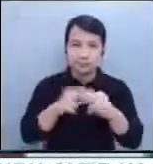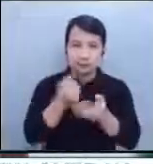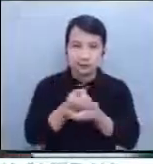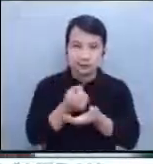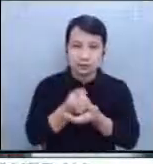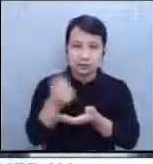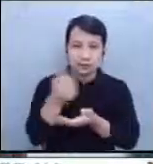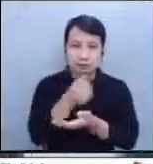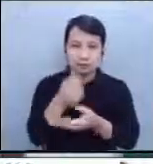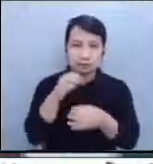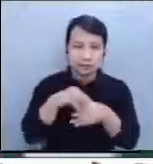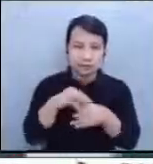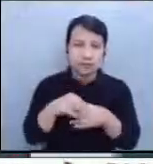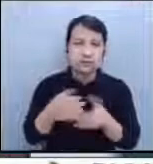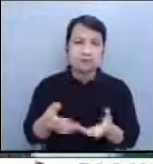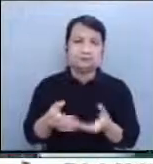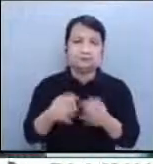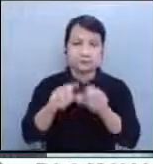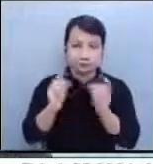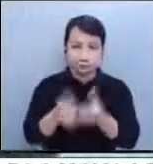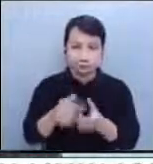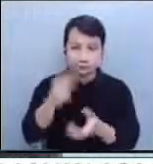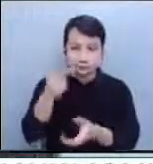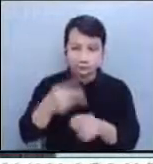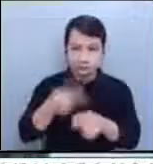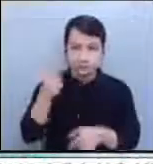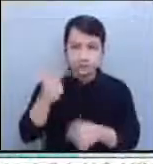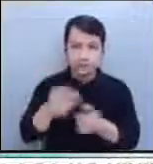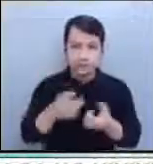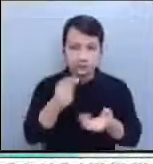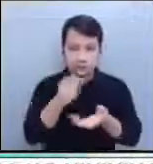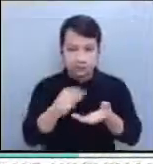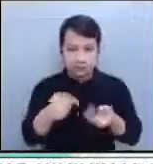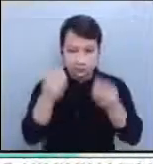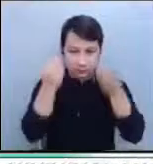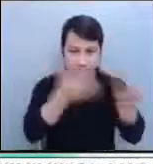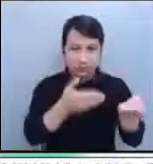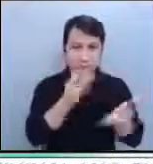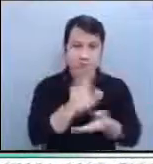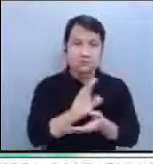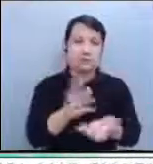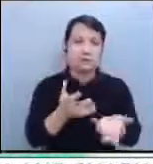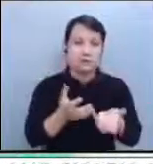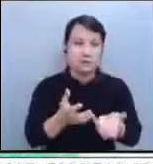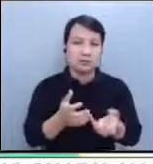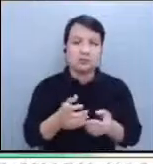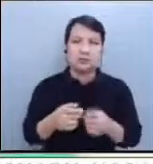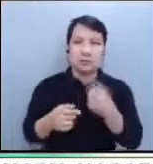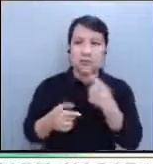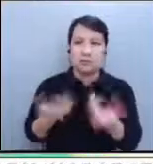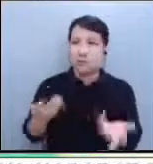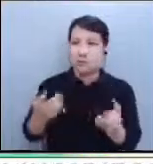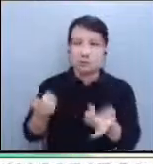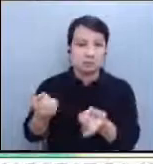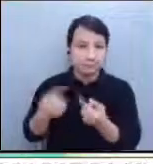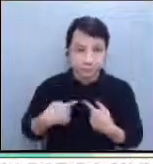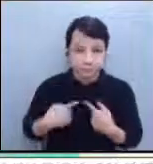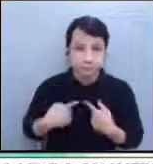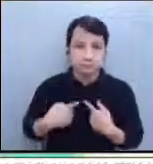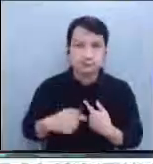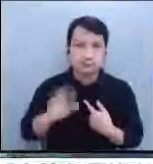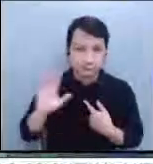allowance. Sinabi ng grupo na dalawang beses na silang sumulat sa komisyon tungkol sa kanilang hirit pero wala pa silang natatanggap na sagot sa kanilang